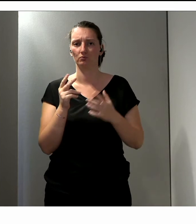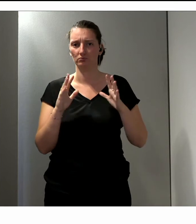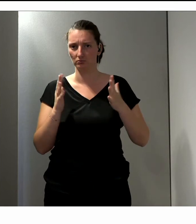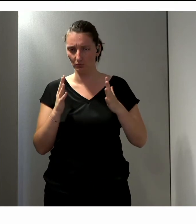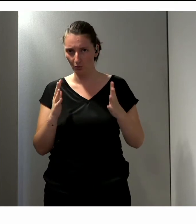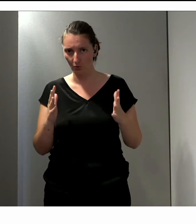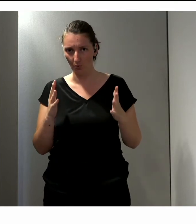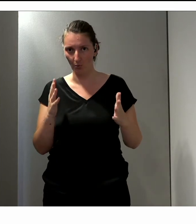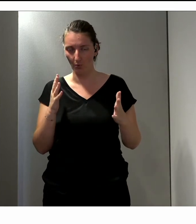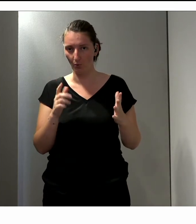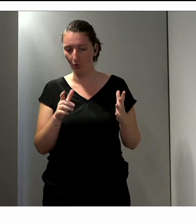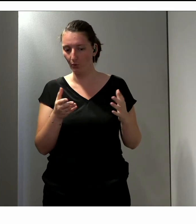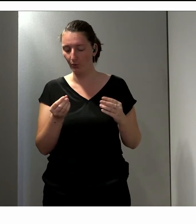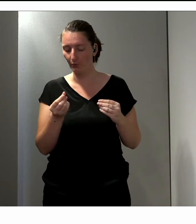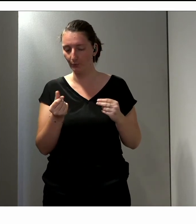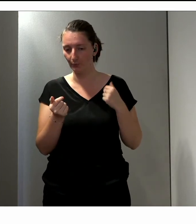auprès de